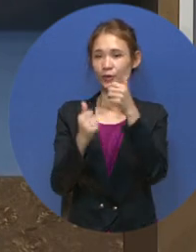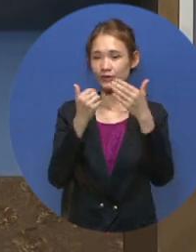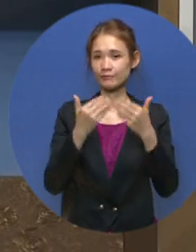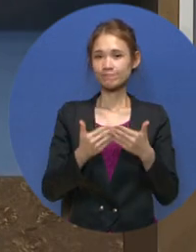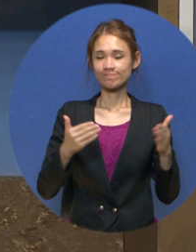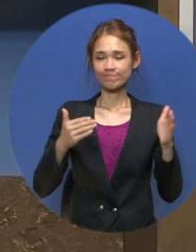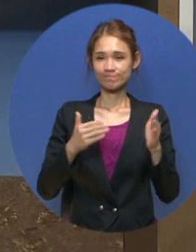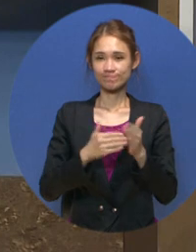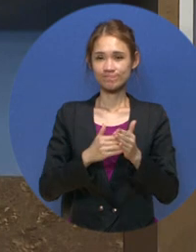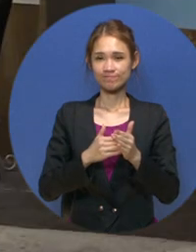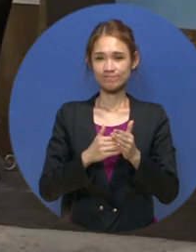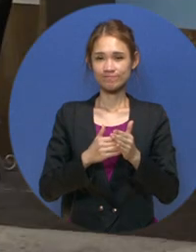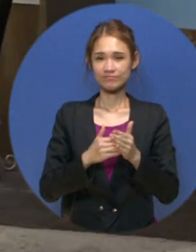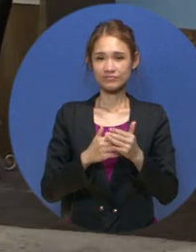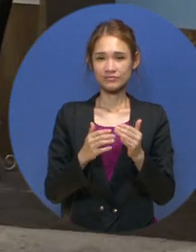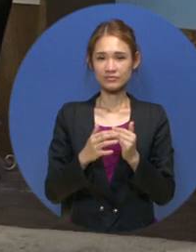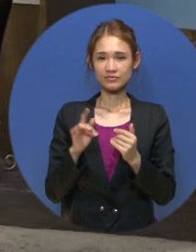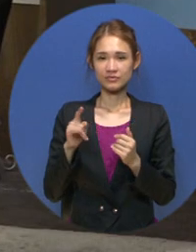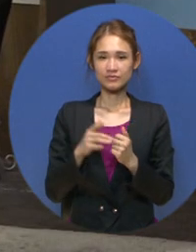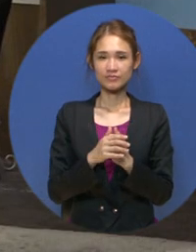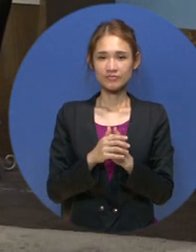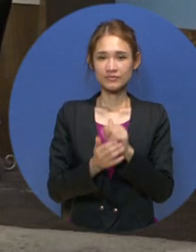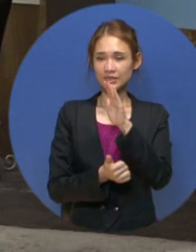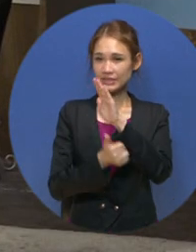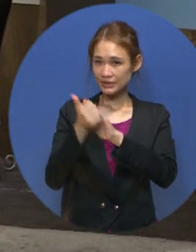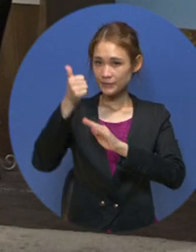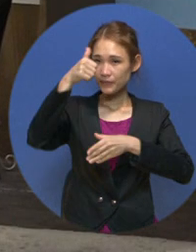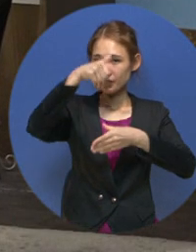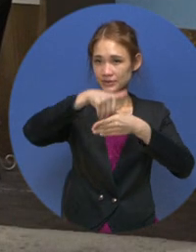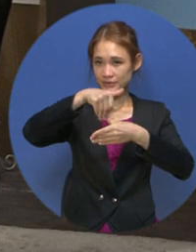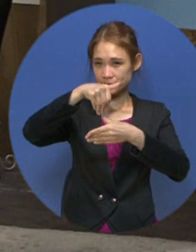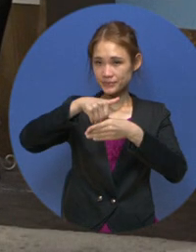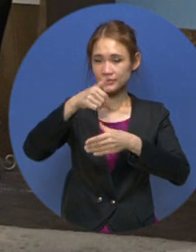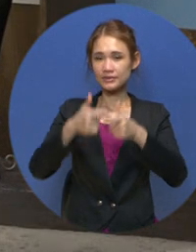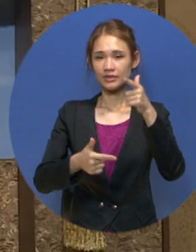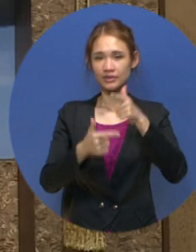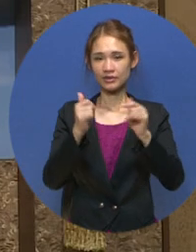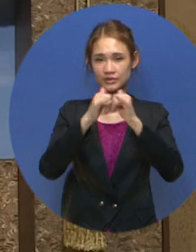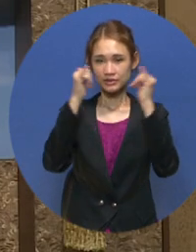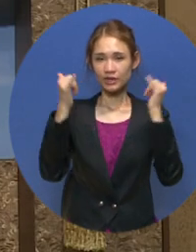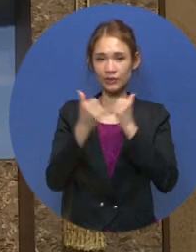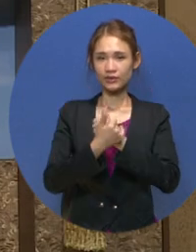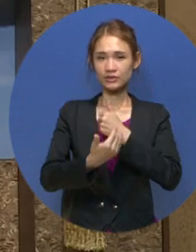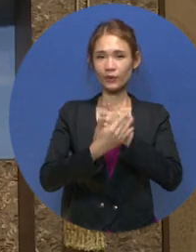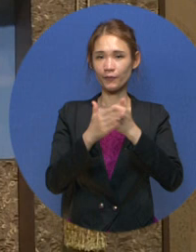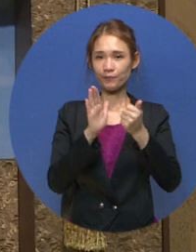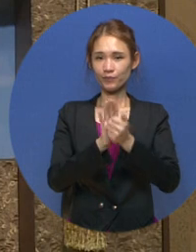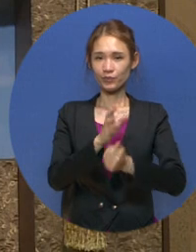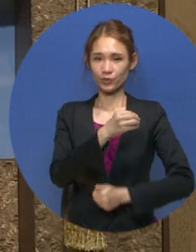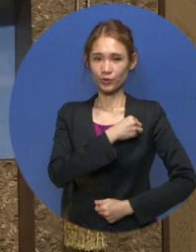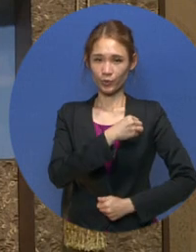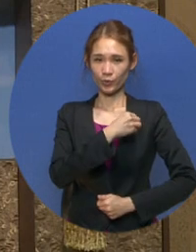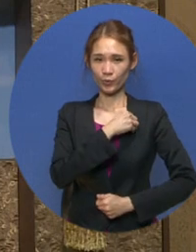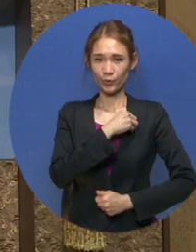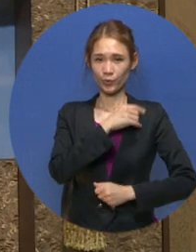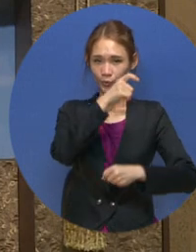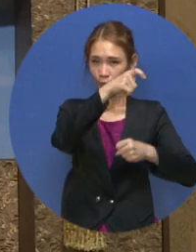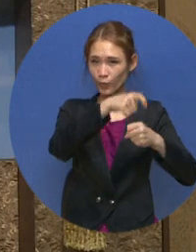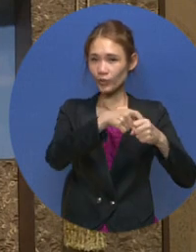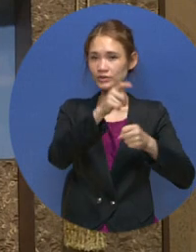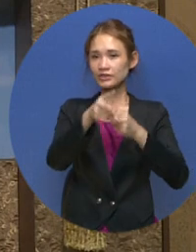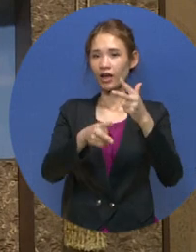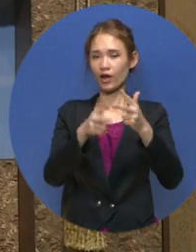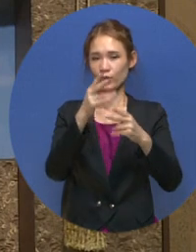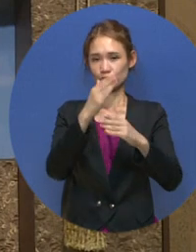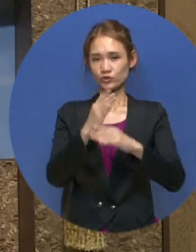그 숲스토리는 희망을 심는 나무 사회적 협동조합, 저희 예. 사회적 기업의 네. 목적 사업 중에 저희 첫 번째